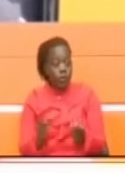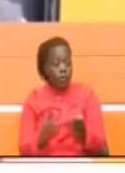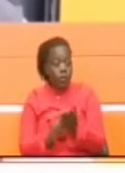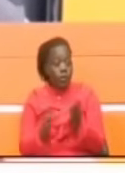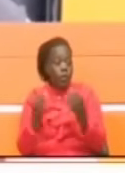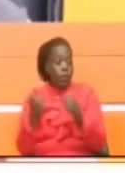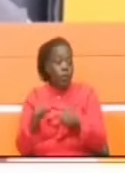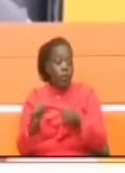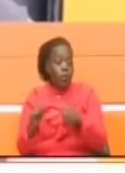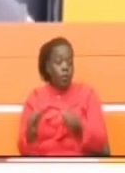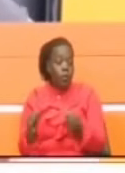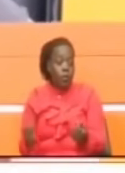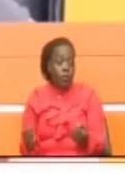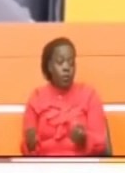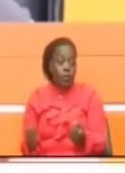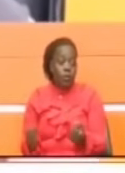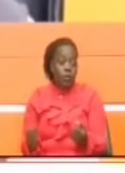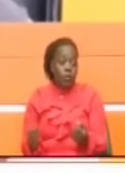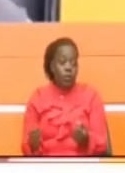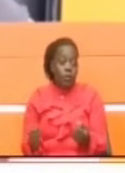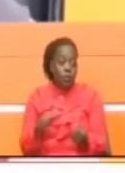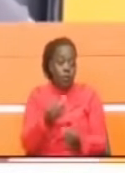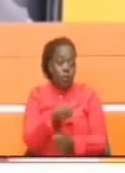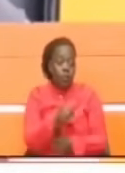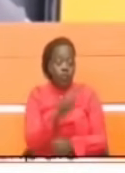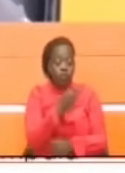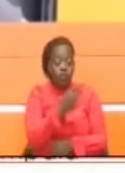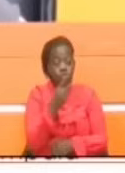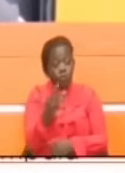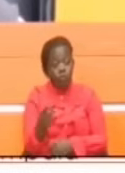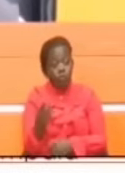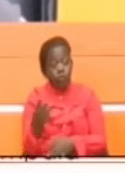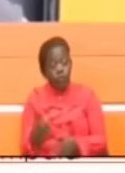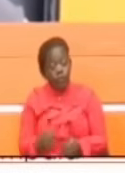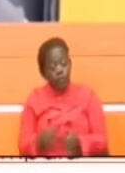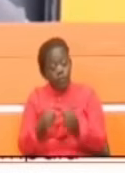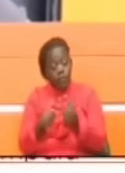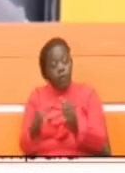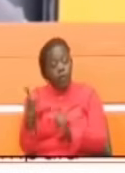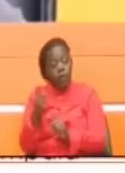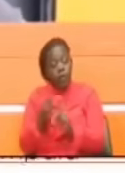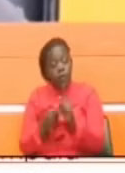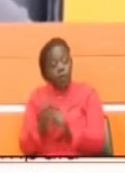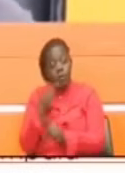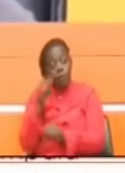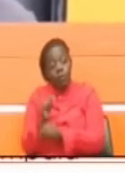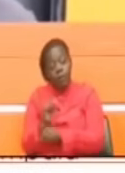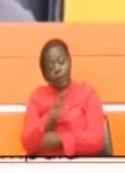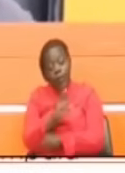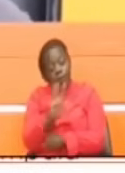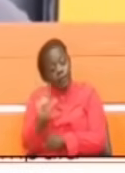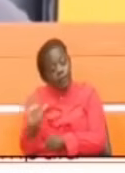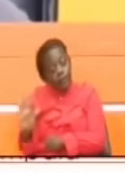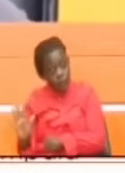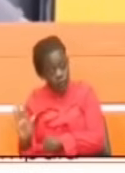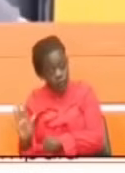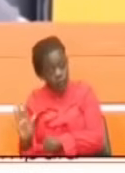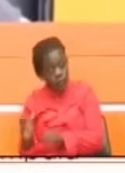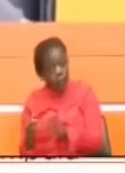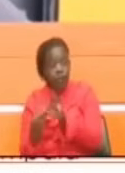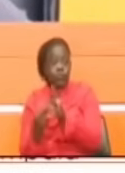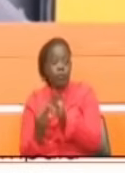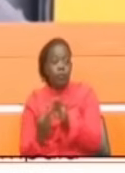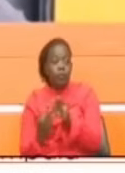nga 3-4-5 nga buli piki eriko babiri nga bagenda balondola bannakampala bava okwekolera emirimu gyabwe naddala